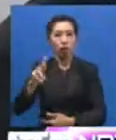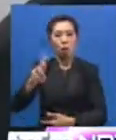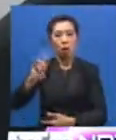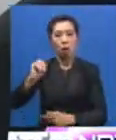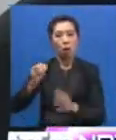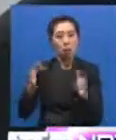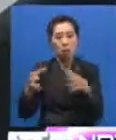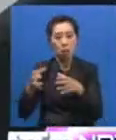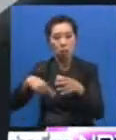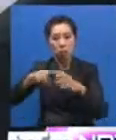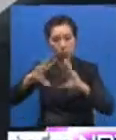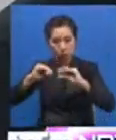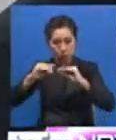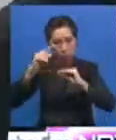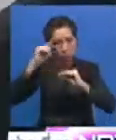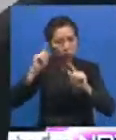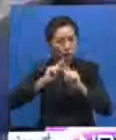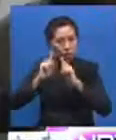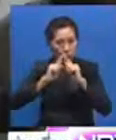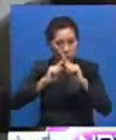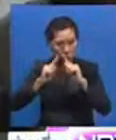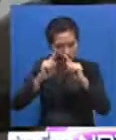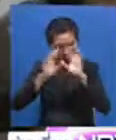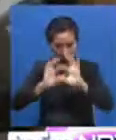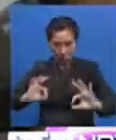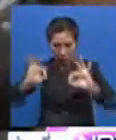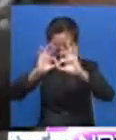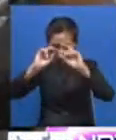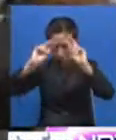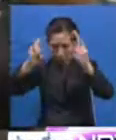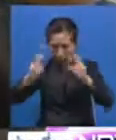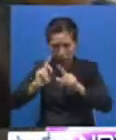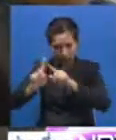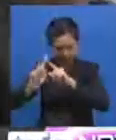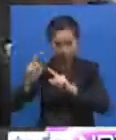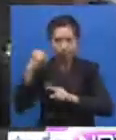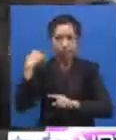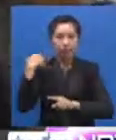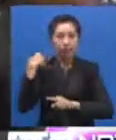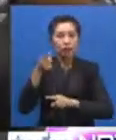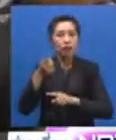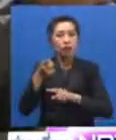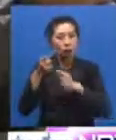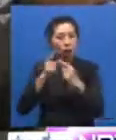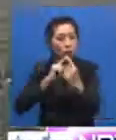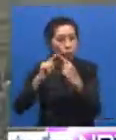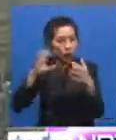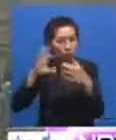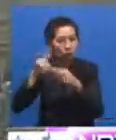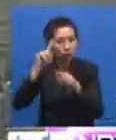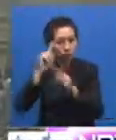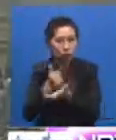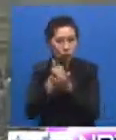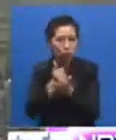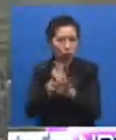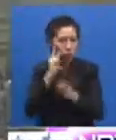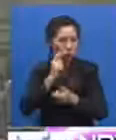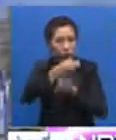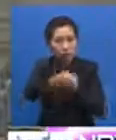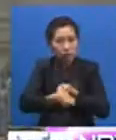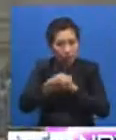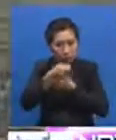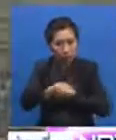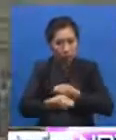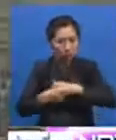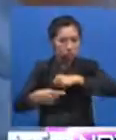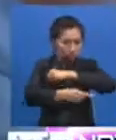ซึ่งวันนี้มีวาระเพื่อพิจารณาสำคัญหลายเรื่องด้วยกันและยังคงมีเรื่องของความช่วยเหลือเกษตรกรค่ะทั้